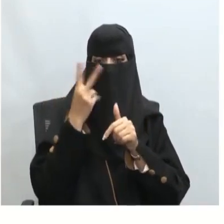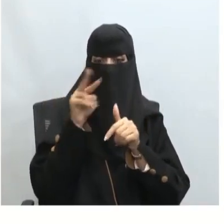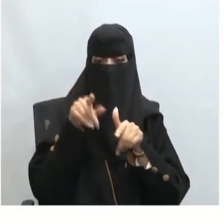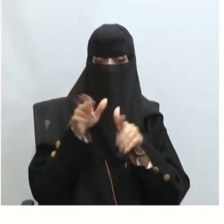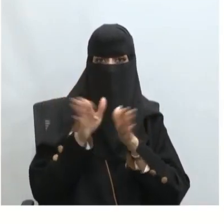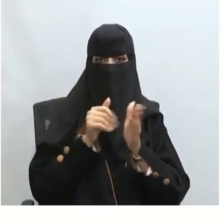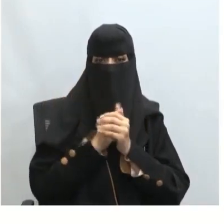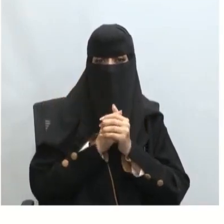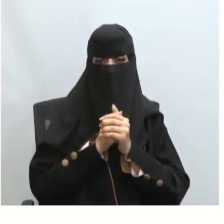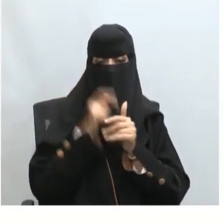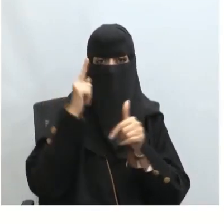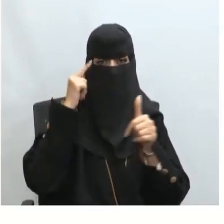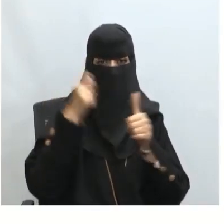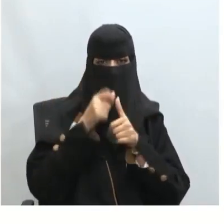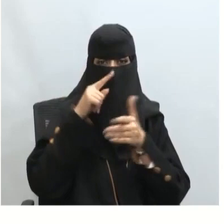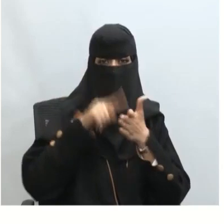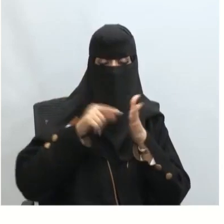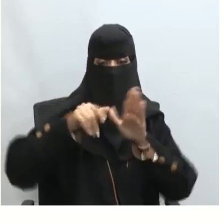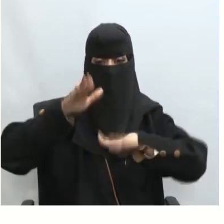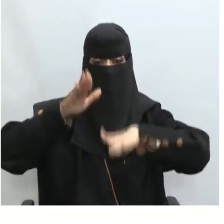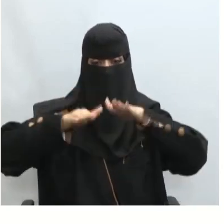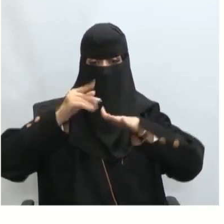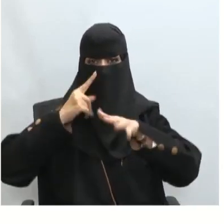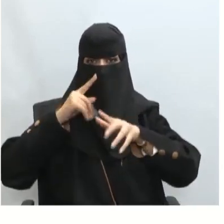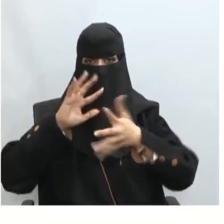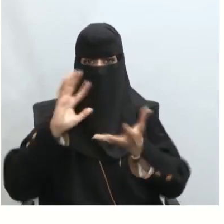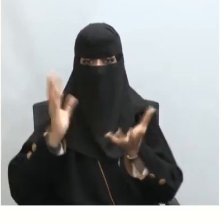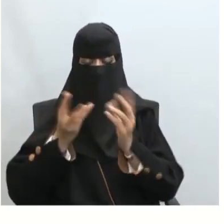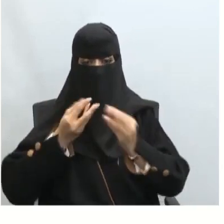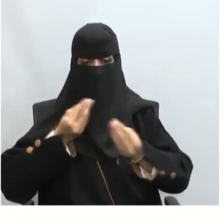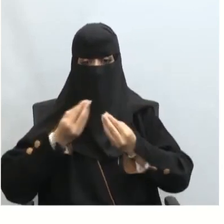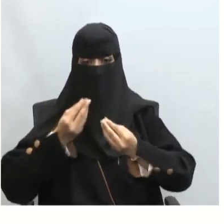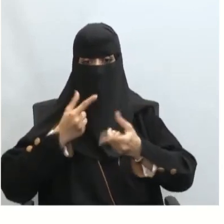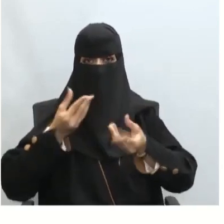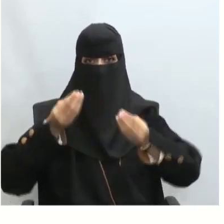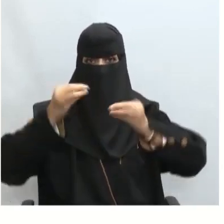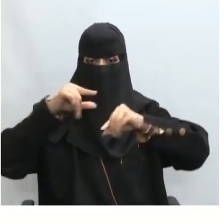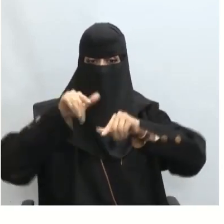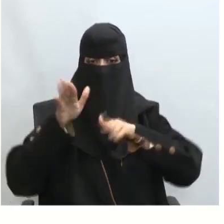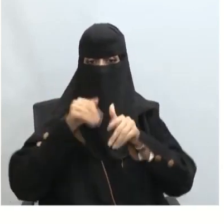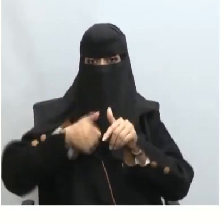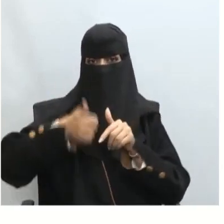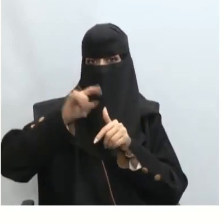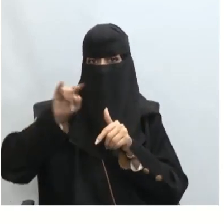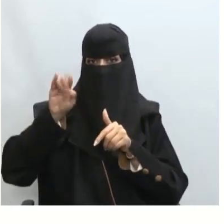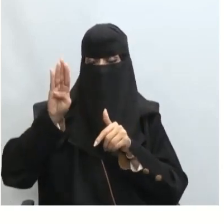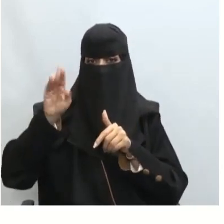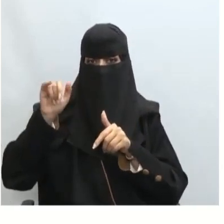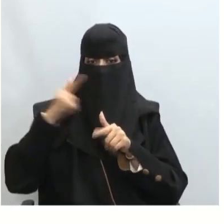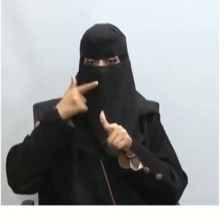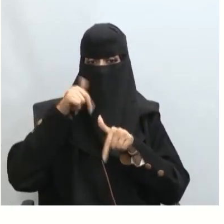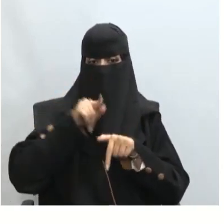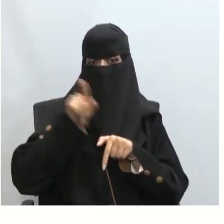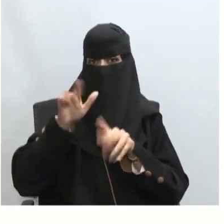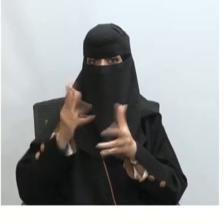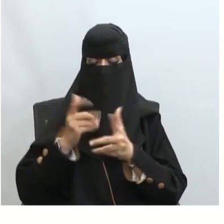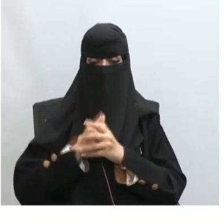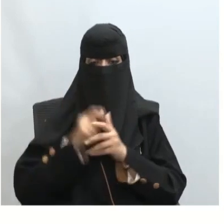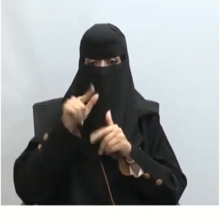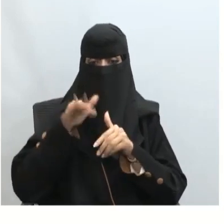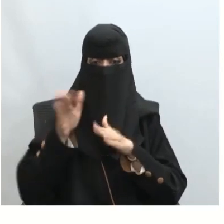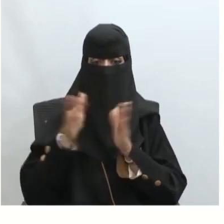وهيدروجين تذكر ان معادله المعادله العامه للتفاعلات الاضافه بين الالكينات الالكيل هي